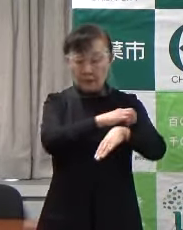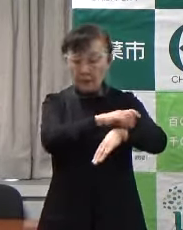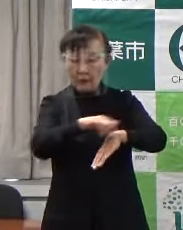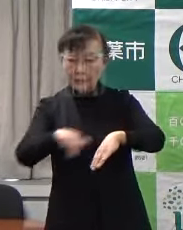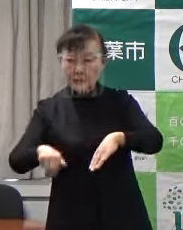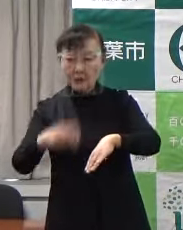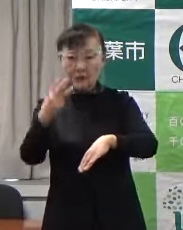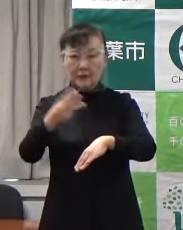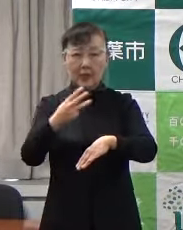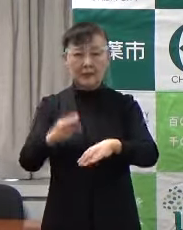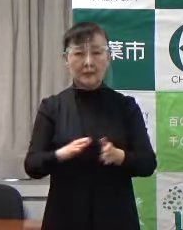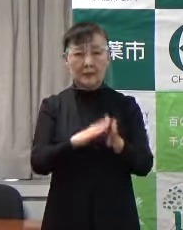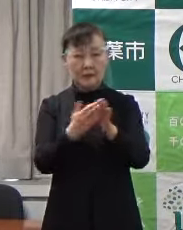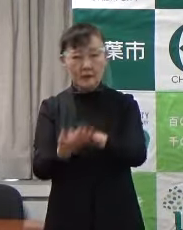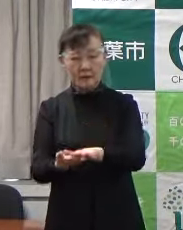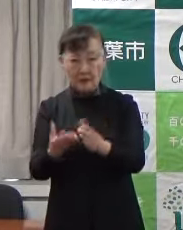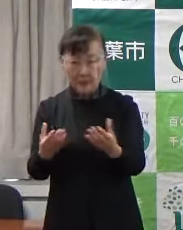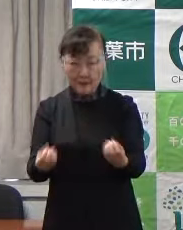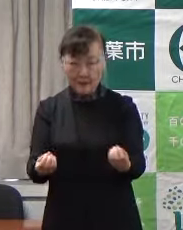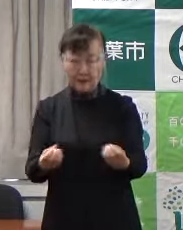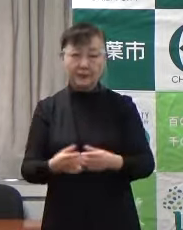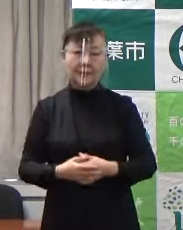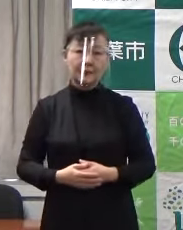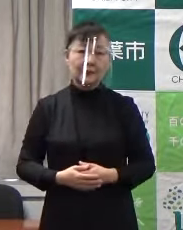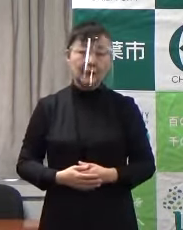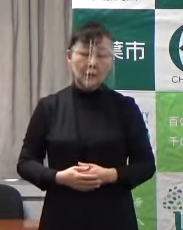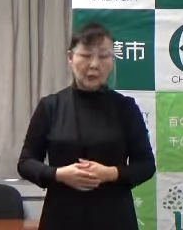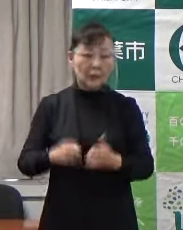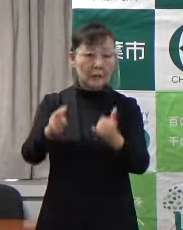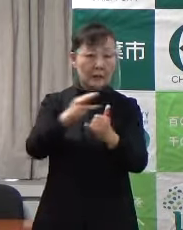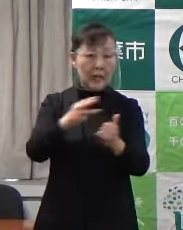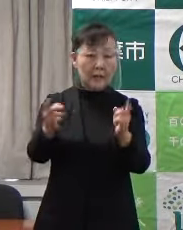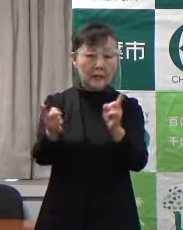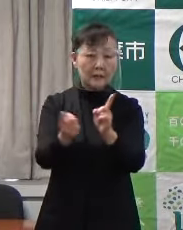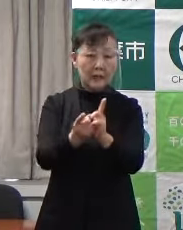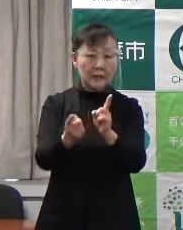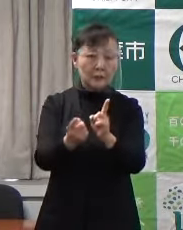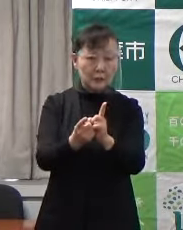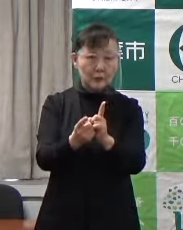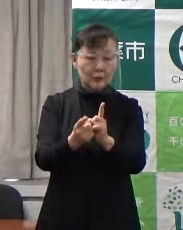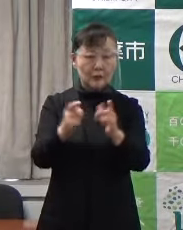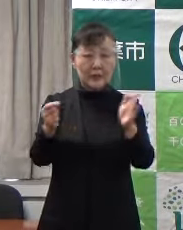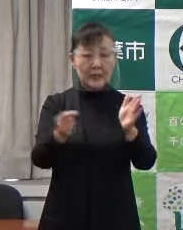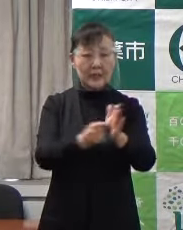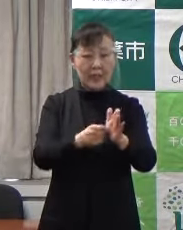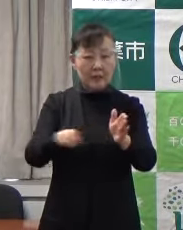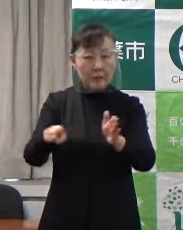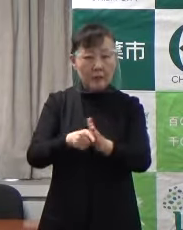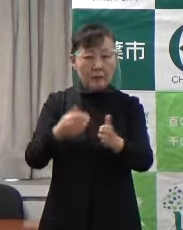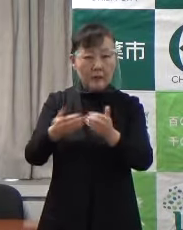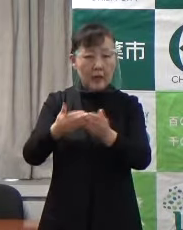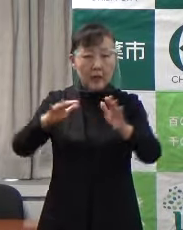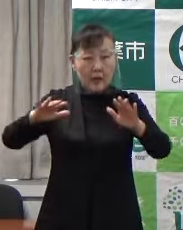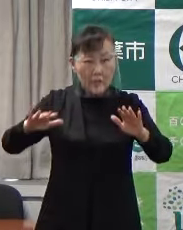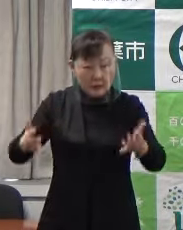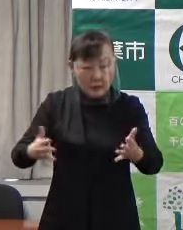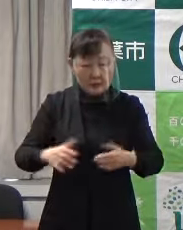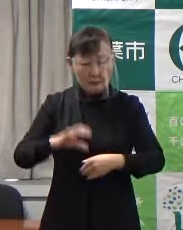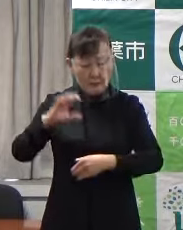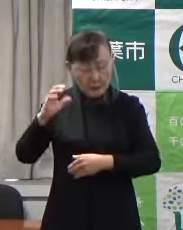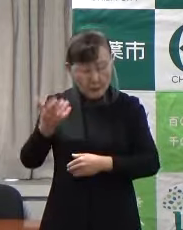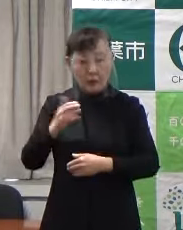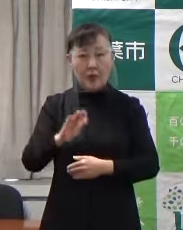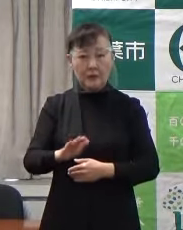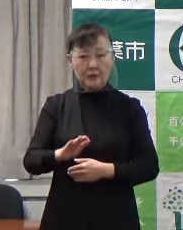により3名の尊い命が奪われました。これらの災害に対するよる被害は今まで経験したことがない甚大なものであ